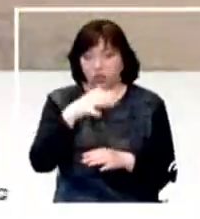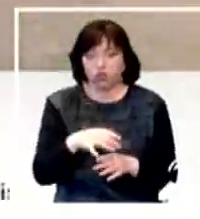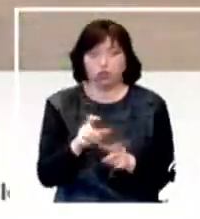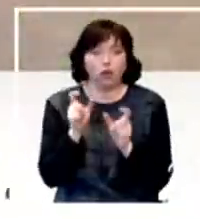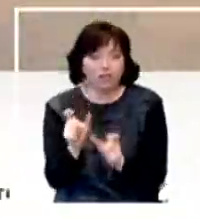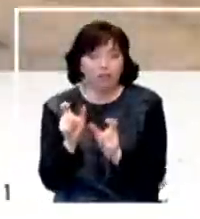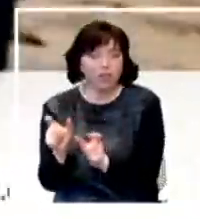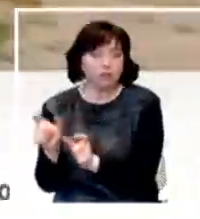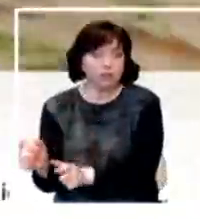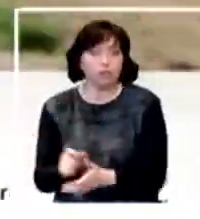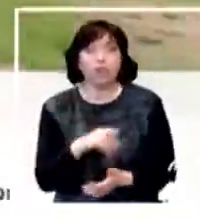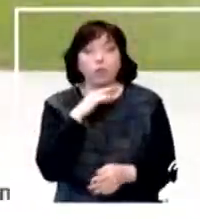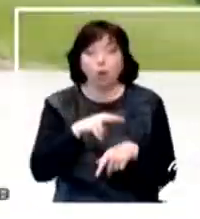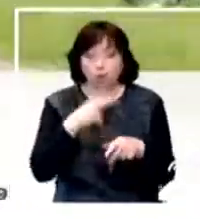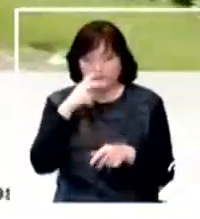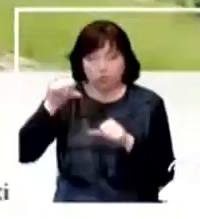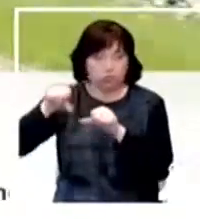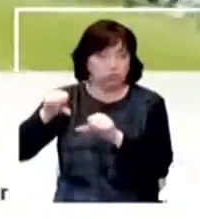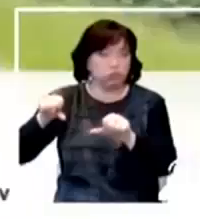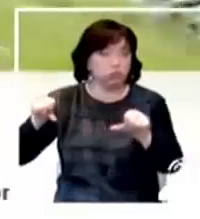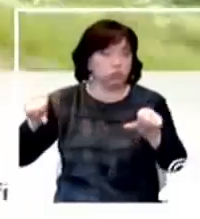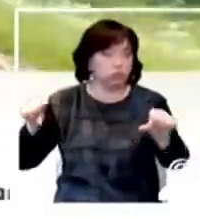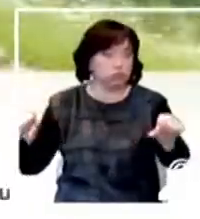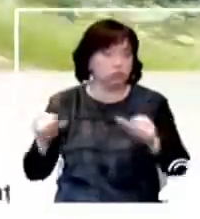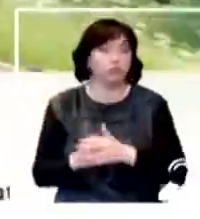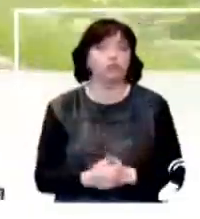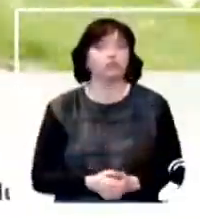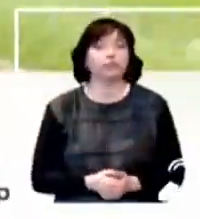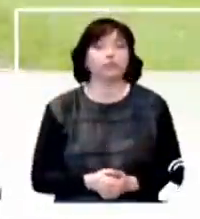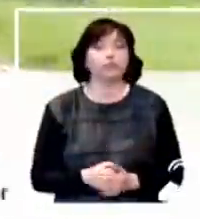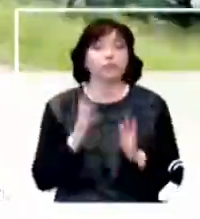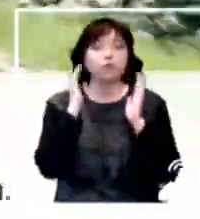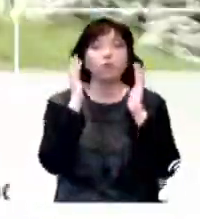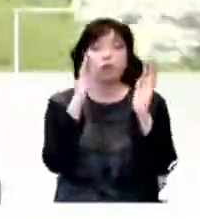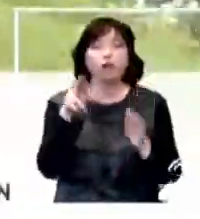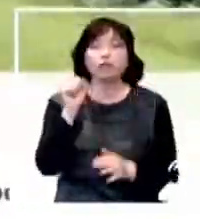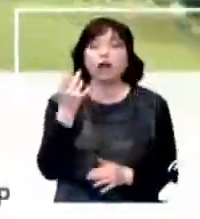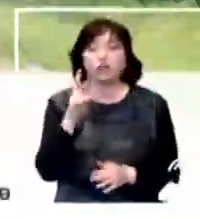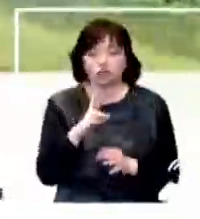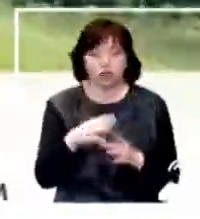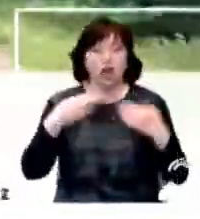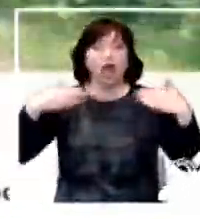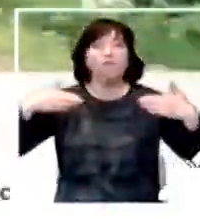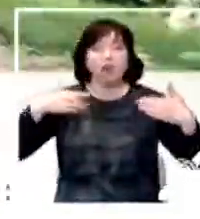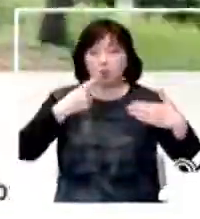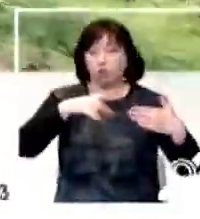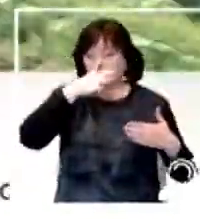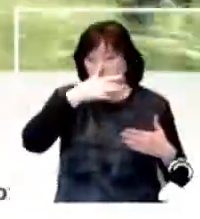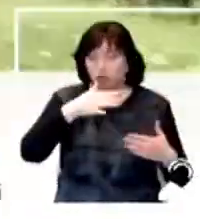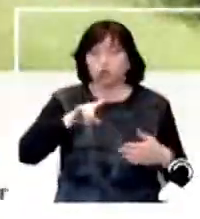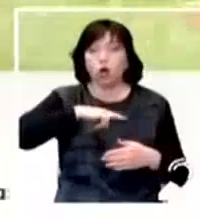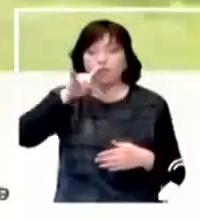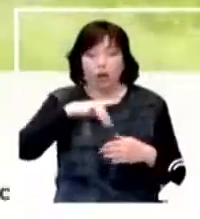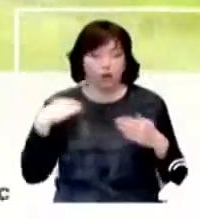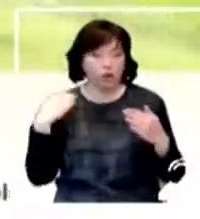de polițiști, din câte puteți vedea, au fost dislocați pe bulevardul Dacia între porțile orașului și aeroport. O parte dintre